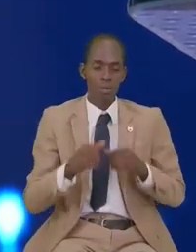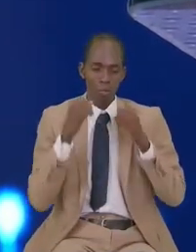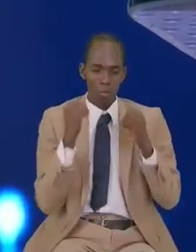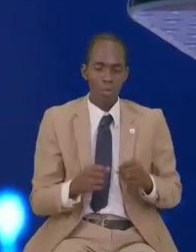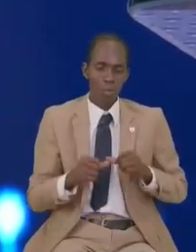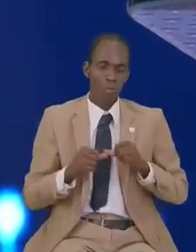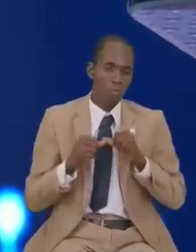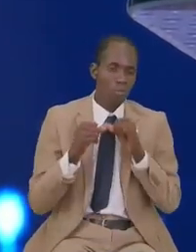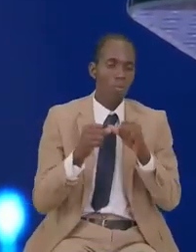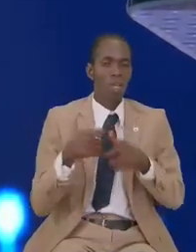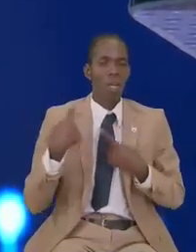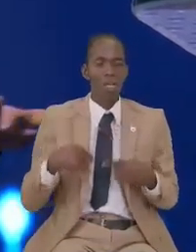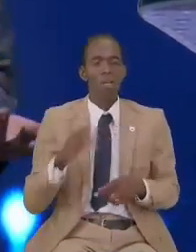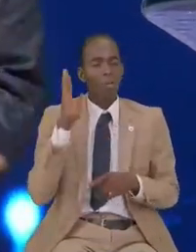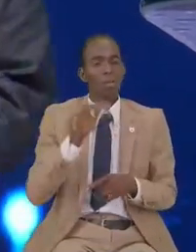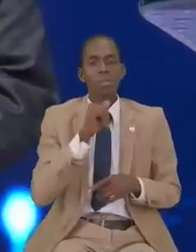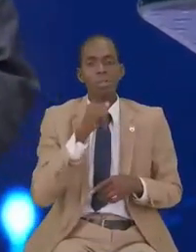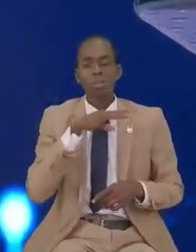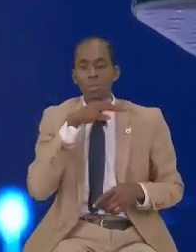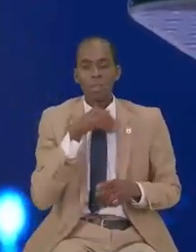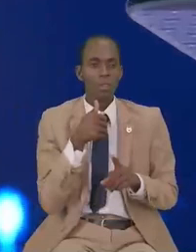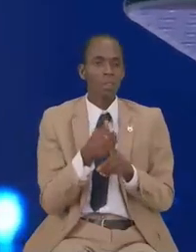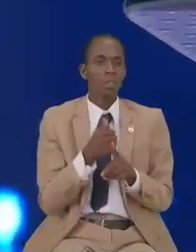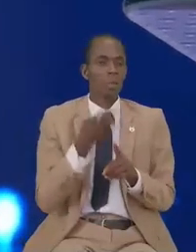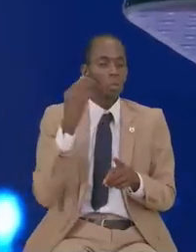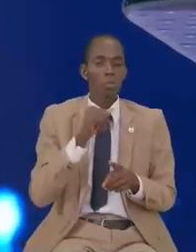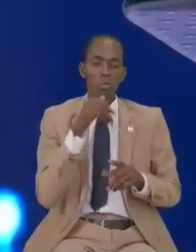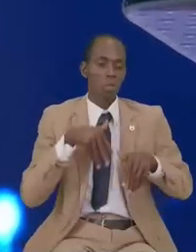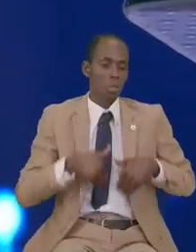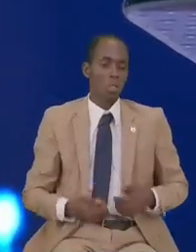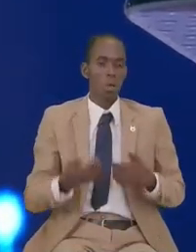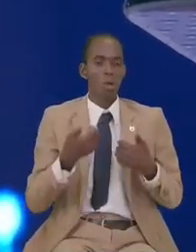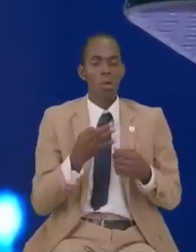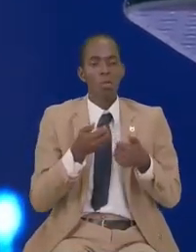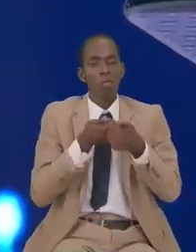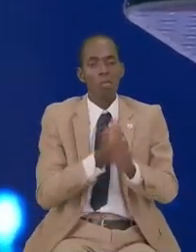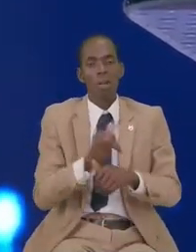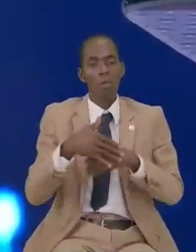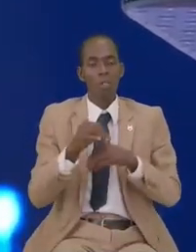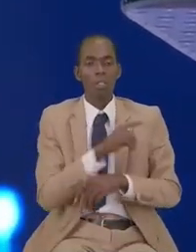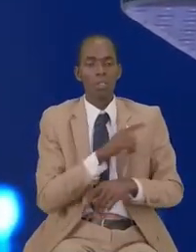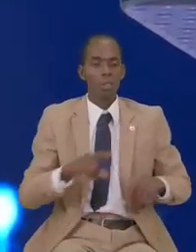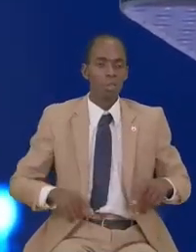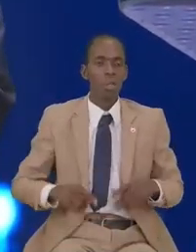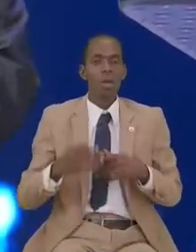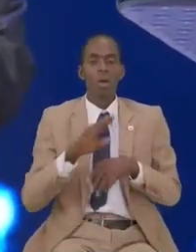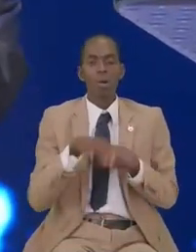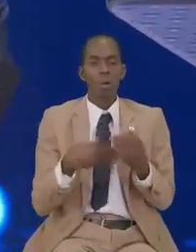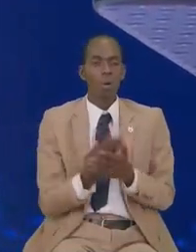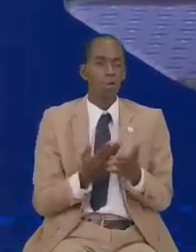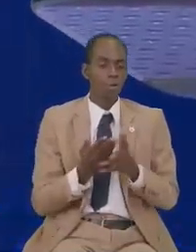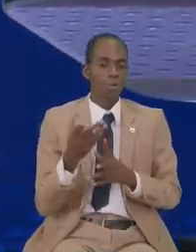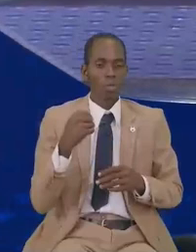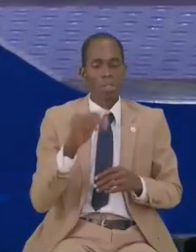va pas compromettre, il n'était pas fatigué de suivre le Seigneur tous les jours de sa vie. La même force,